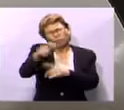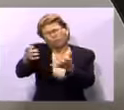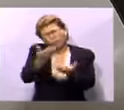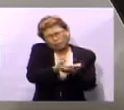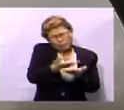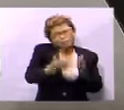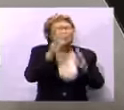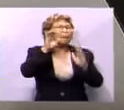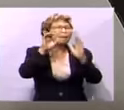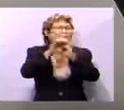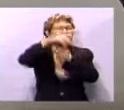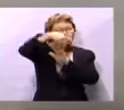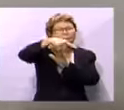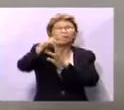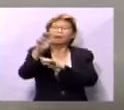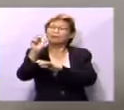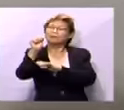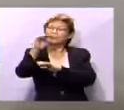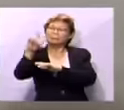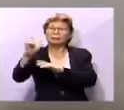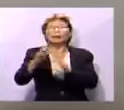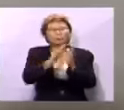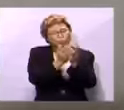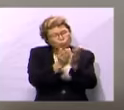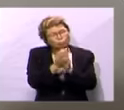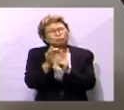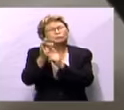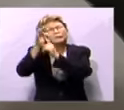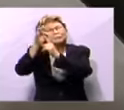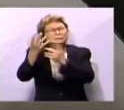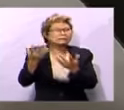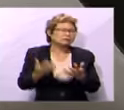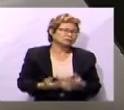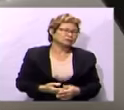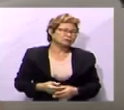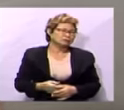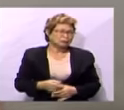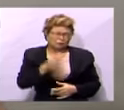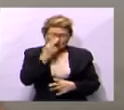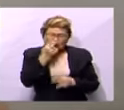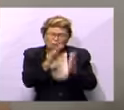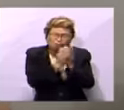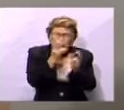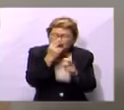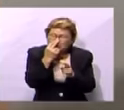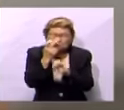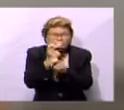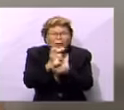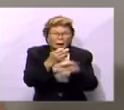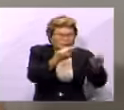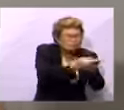memang sentiasa mencari barang, apa, buku-buku yang rare, yang susah dapat di pasaran, yang dah tak ada.